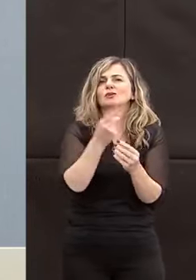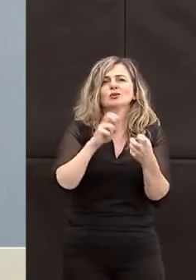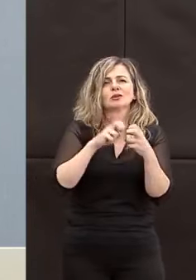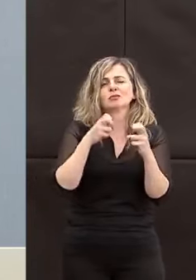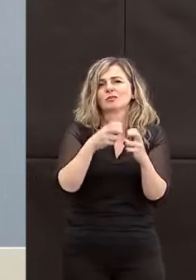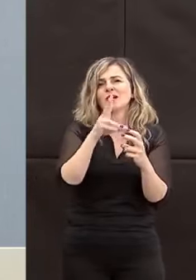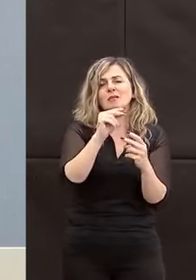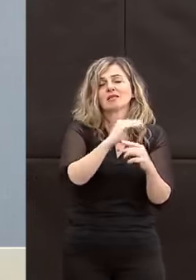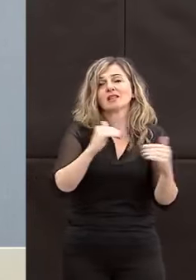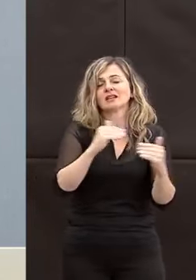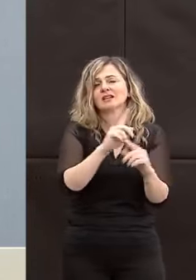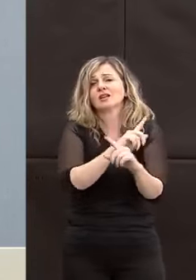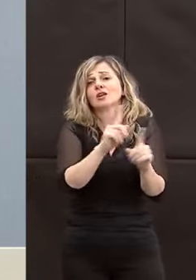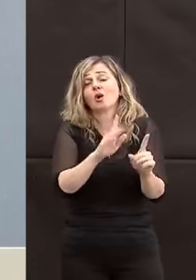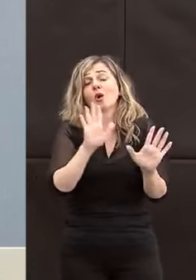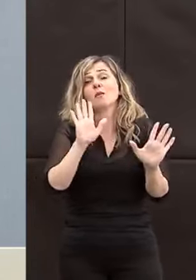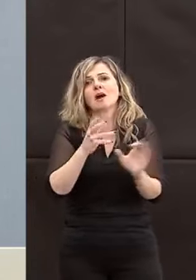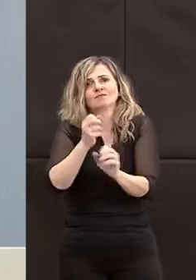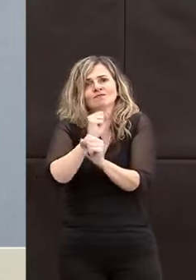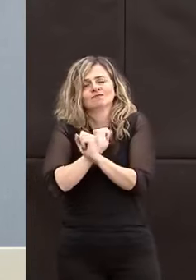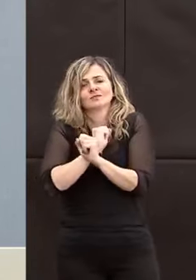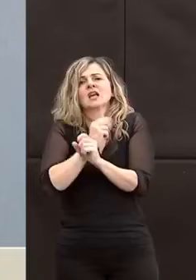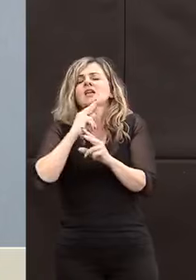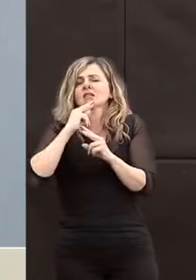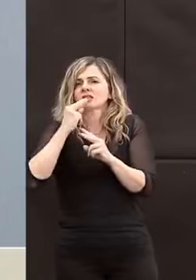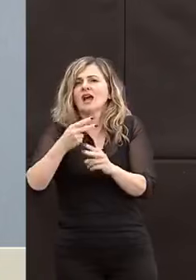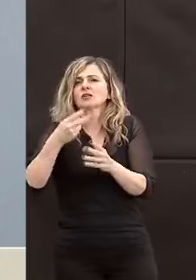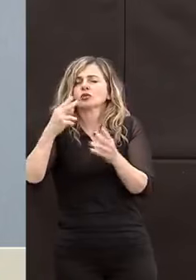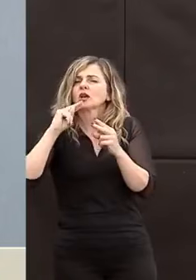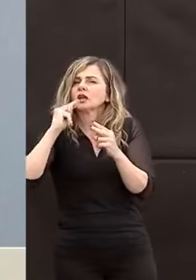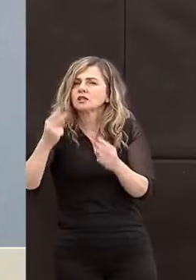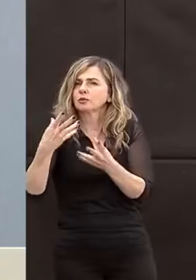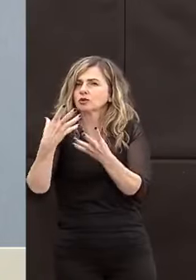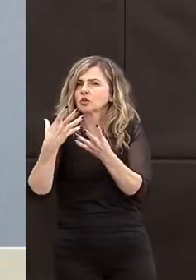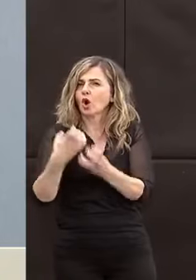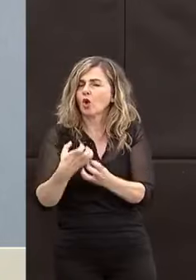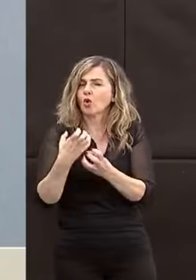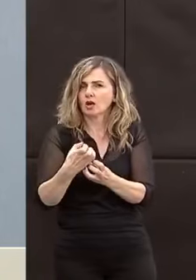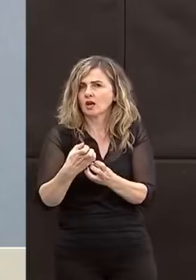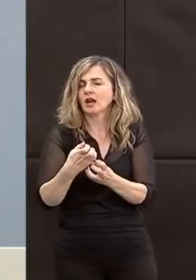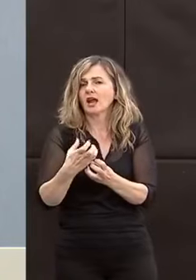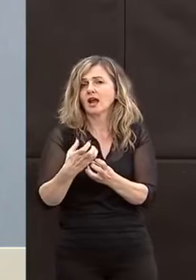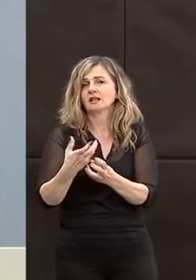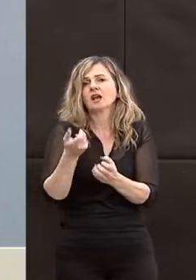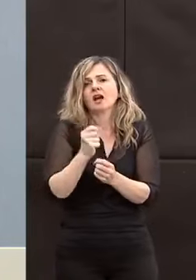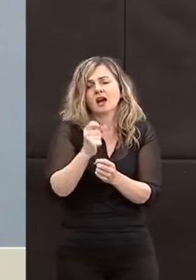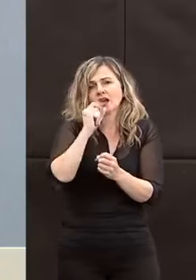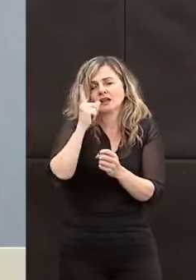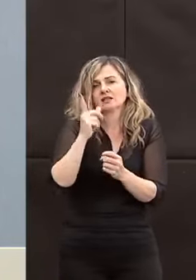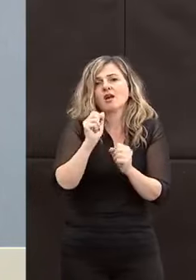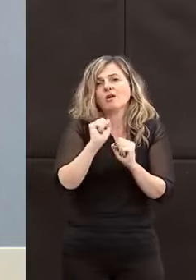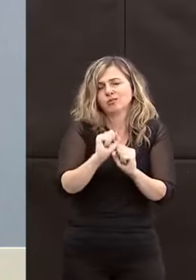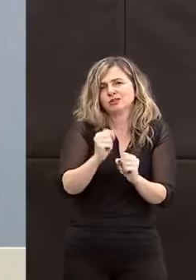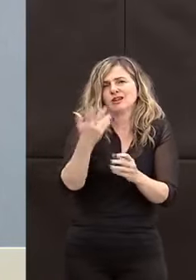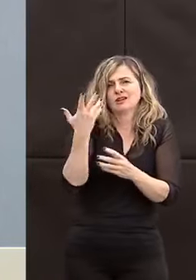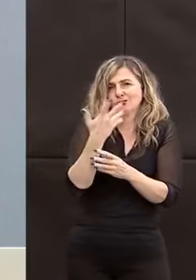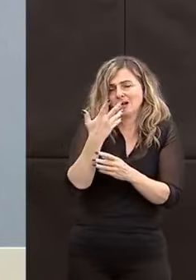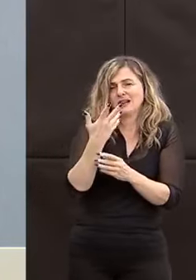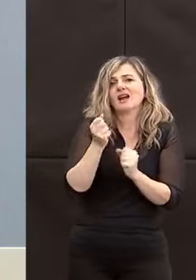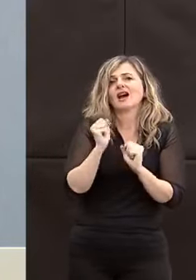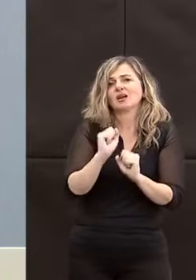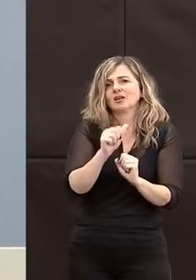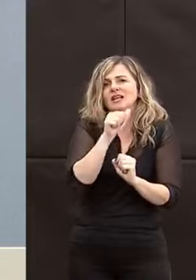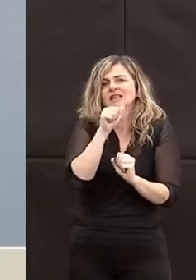di aver dato delle risposte concrete anche se non siamo infallibili e quindi avremo un passaggio